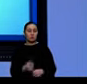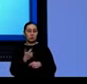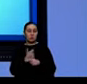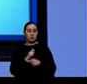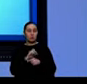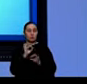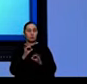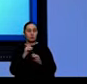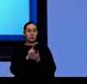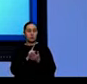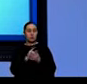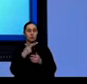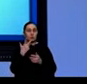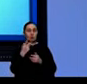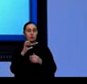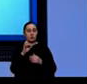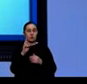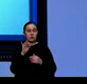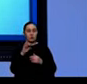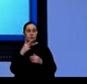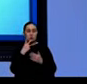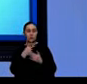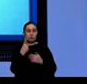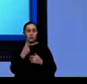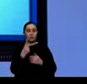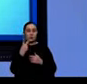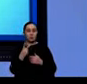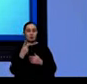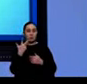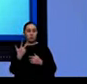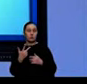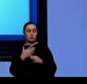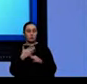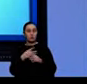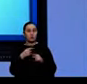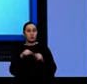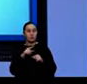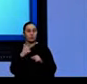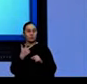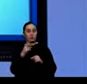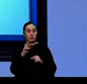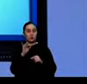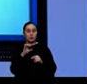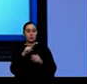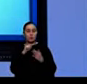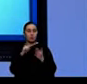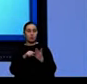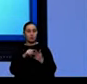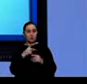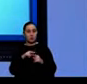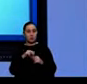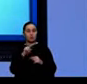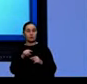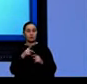Juda to'g'ri. Masalada 3 qismi so'ralgan. Demak, 1, 2, 3 qismi. Mana shu 3 qismi noma'lum